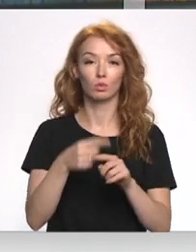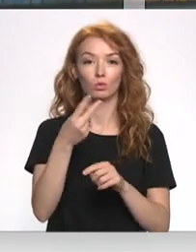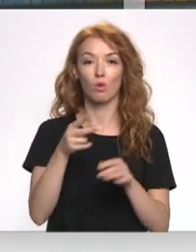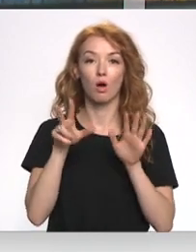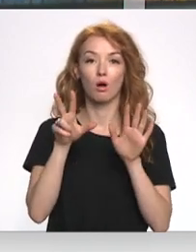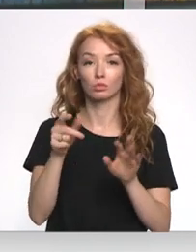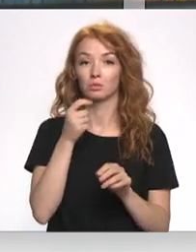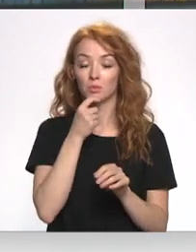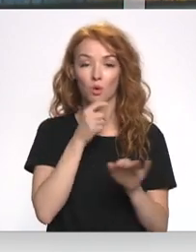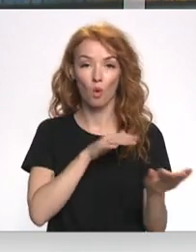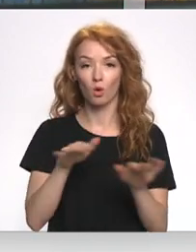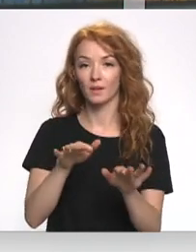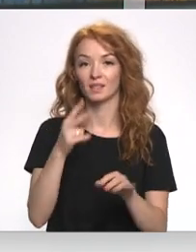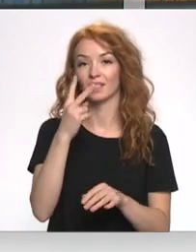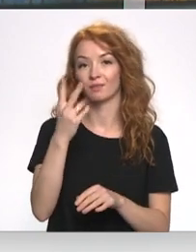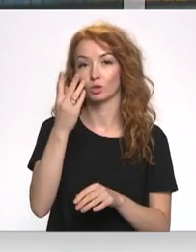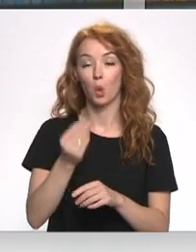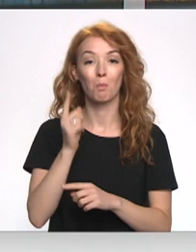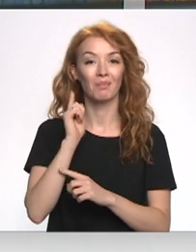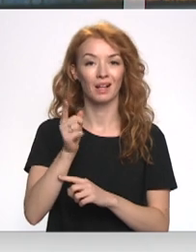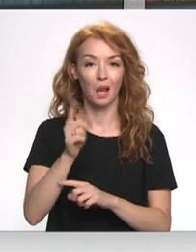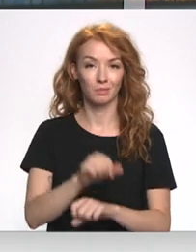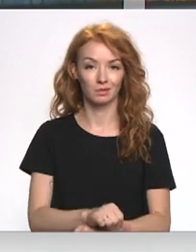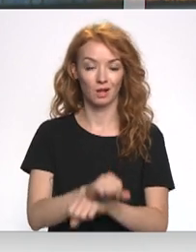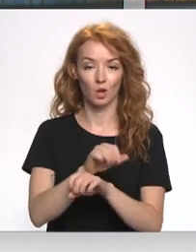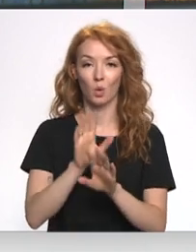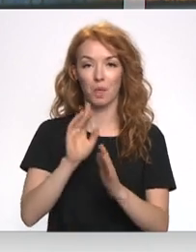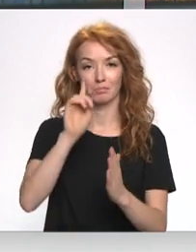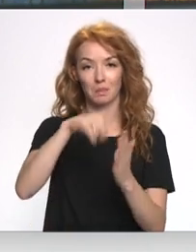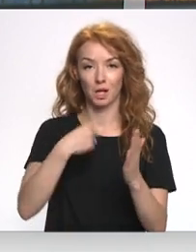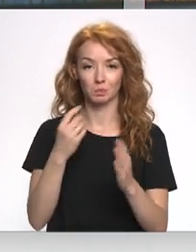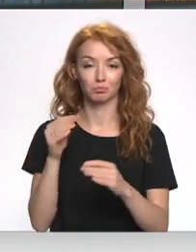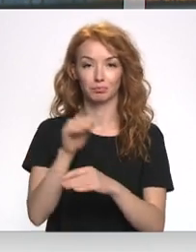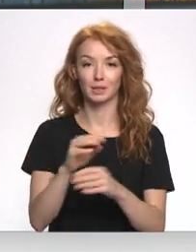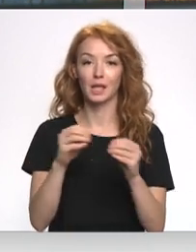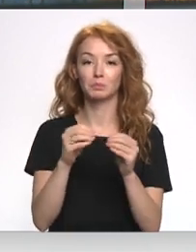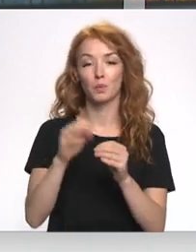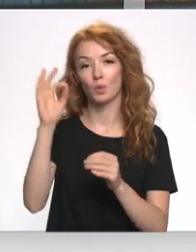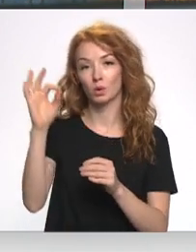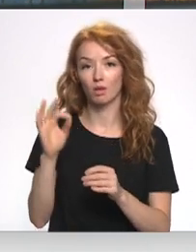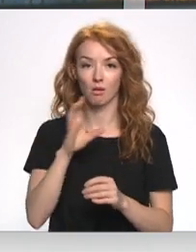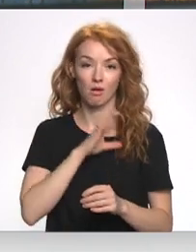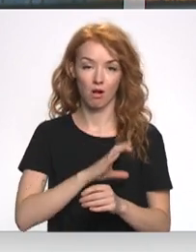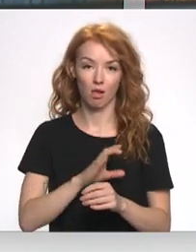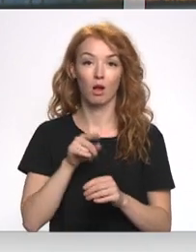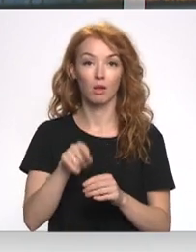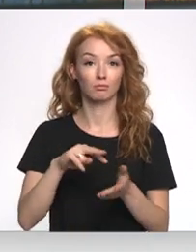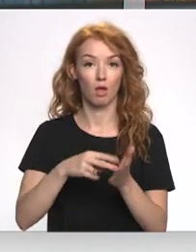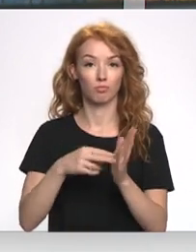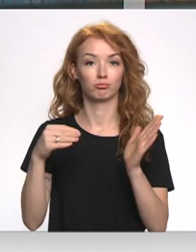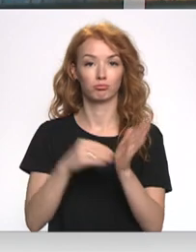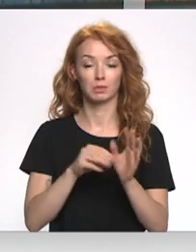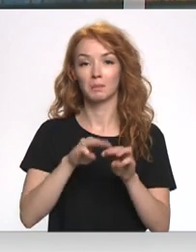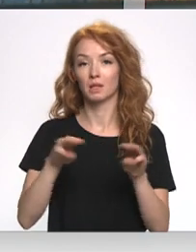septembrī organizēt divu dienu brīdinājumu streiku, lai prasītu 10% algas pielikumu, kā to paredz ministra kabineta